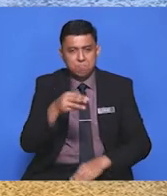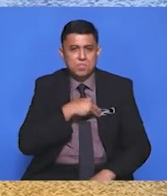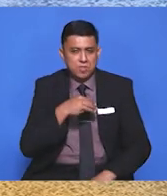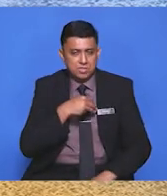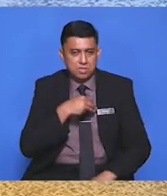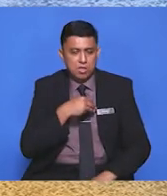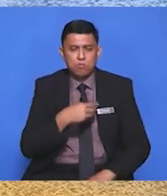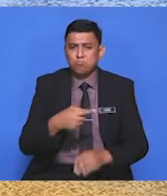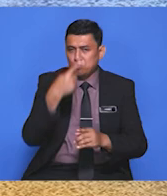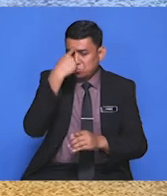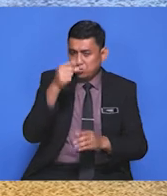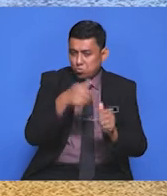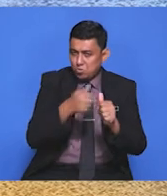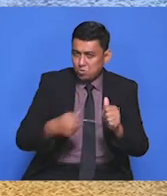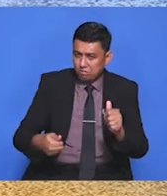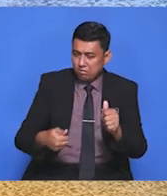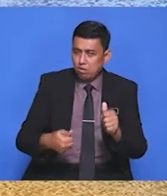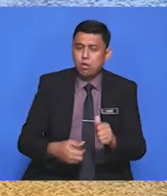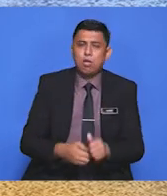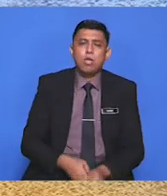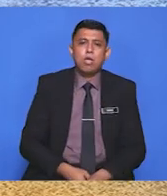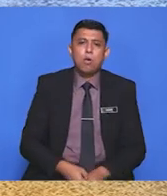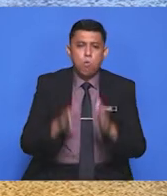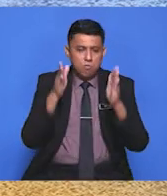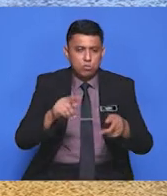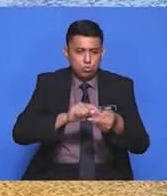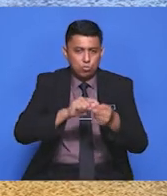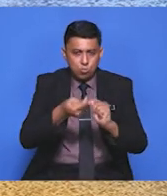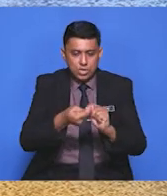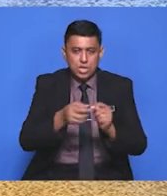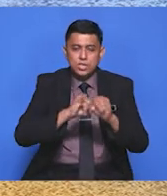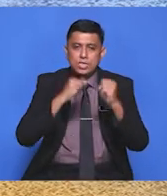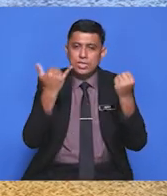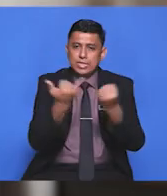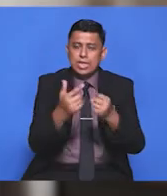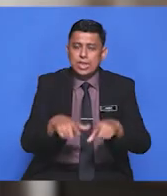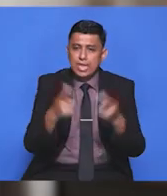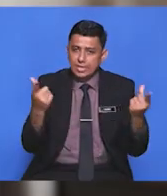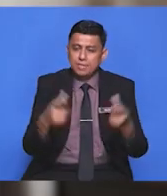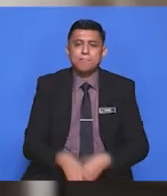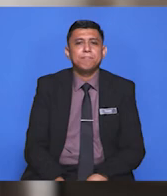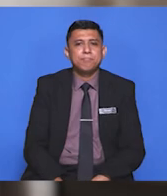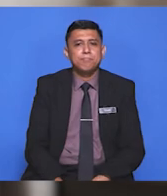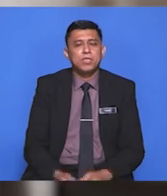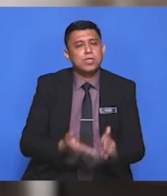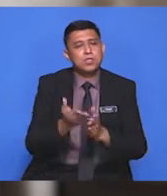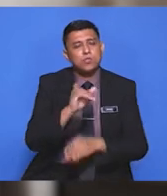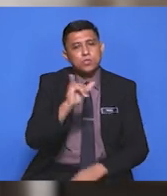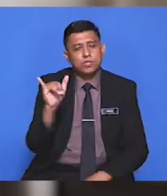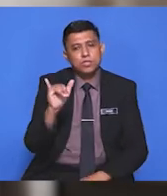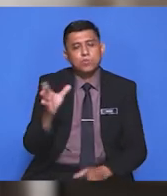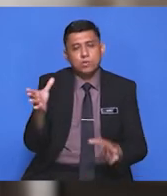pelanggan mereka bertukar kepada syarikat yang lain. Para pelajar sekalian, seterusnya